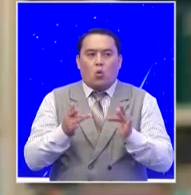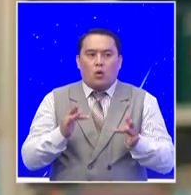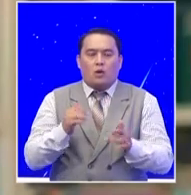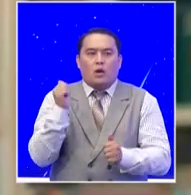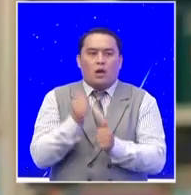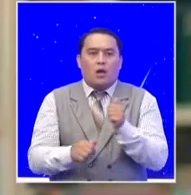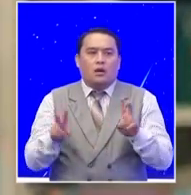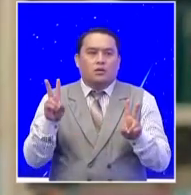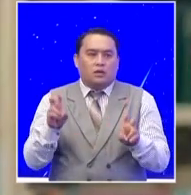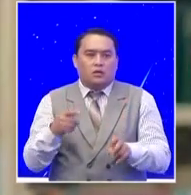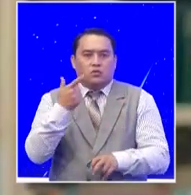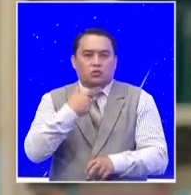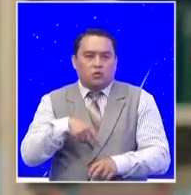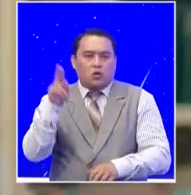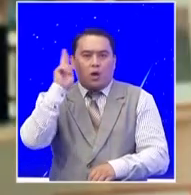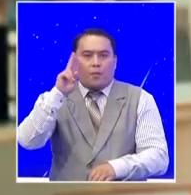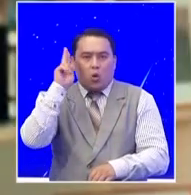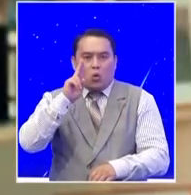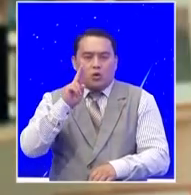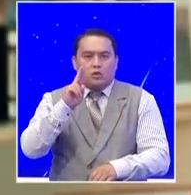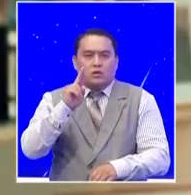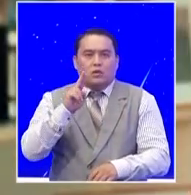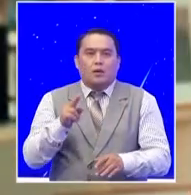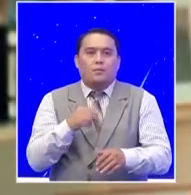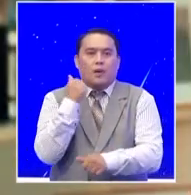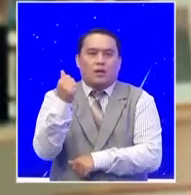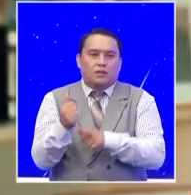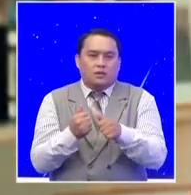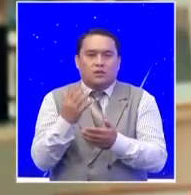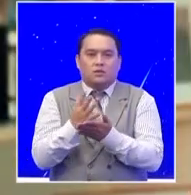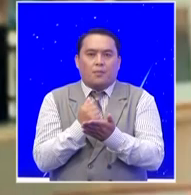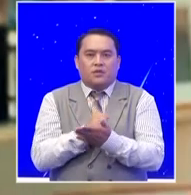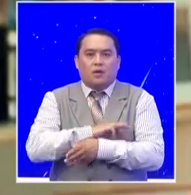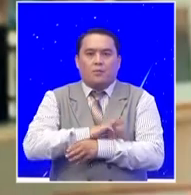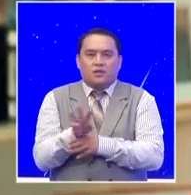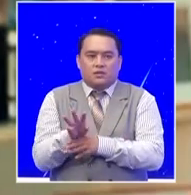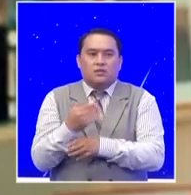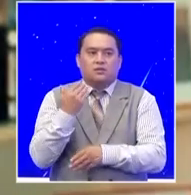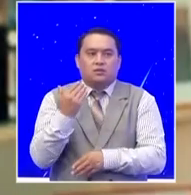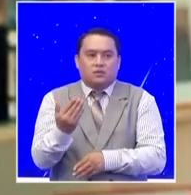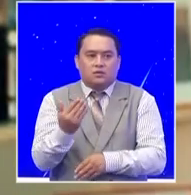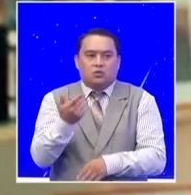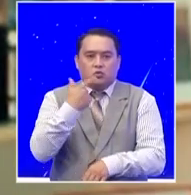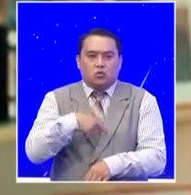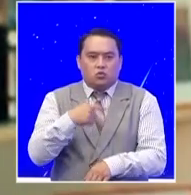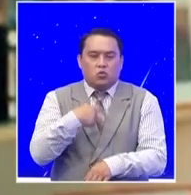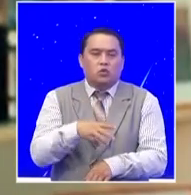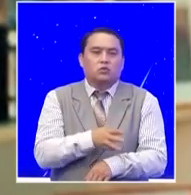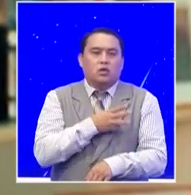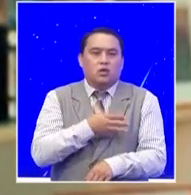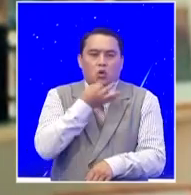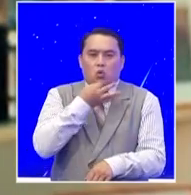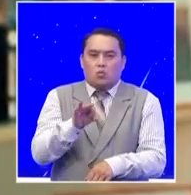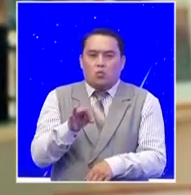әр тақырыбында өз бетімен оқуға арналған әлеуетті материалдар мен ресурстар қамтылған. Сіз өз қалауыңыз бойынша кез